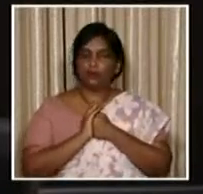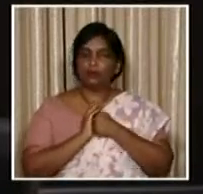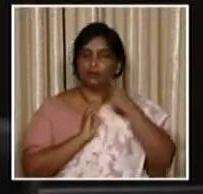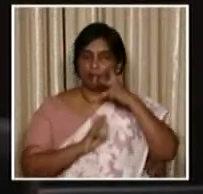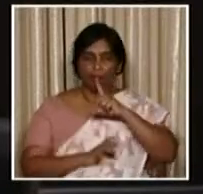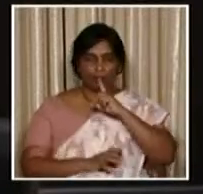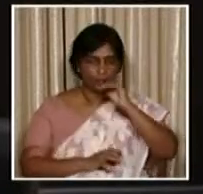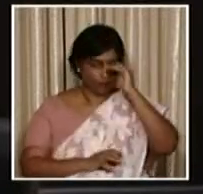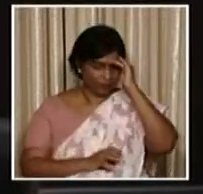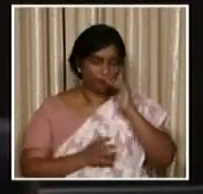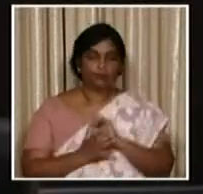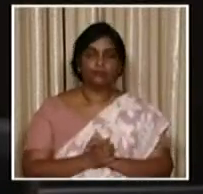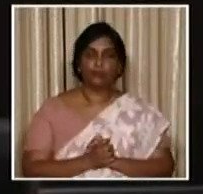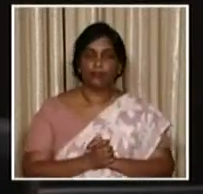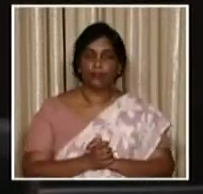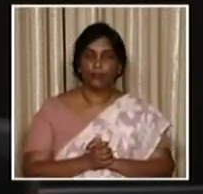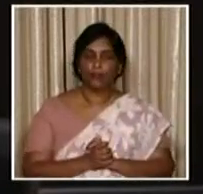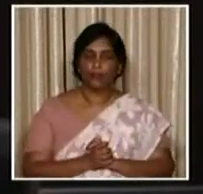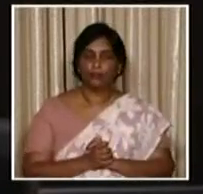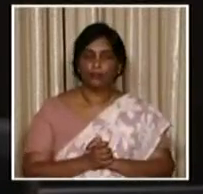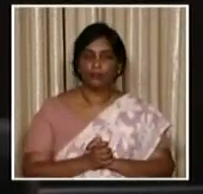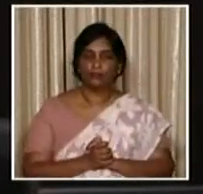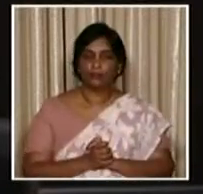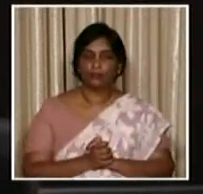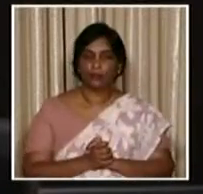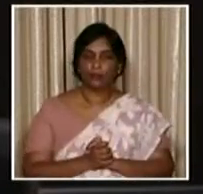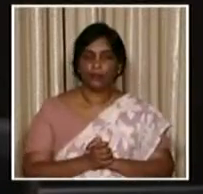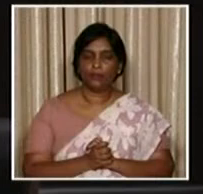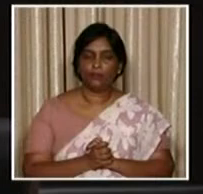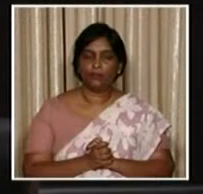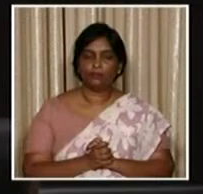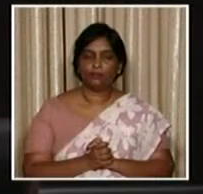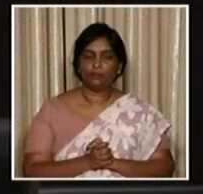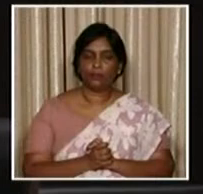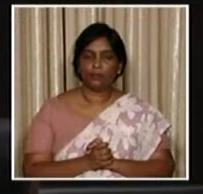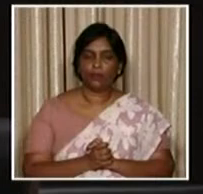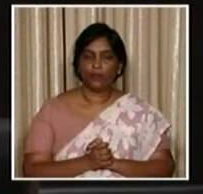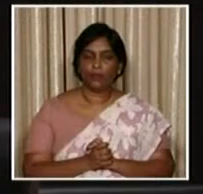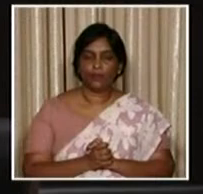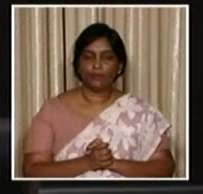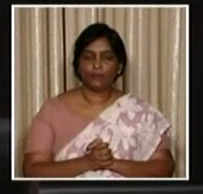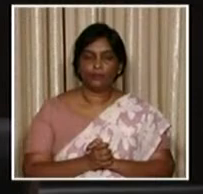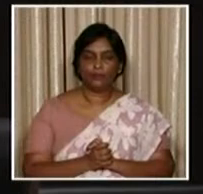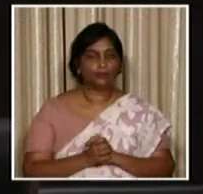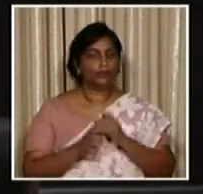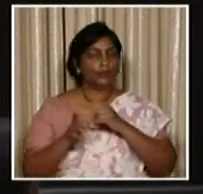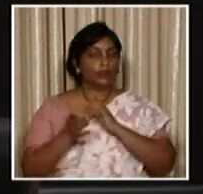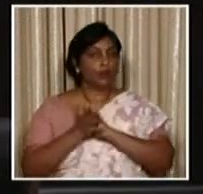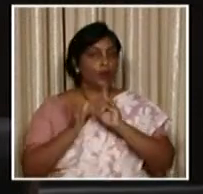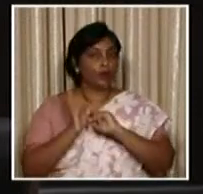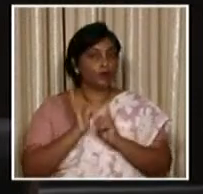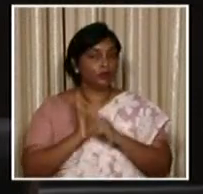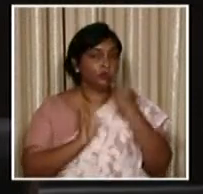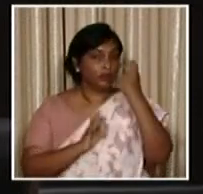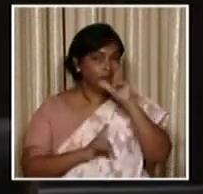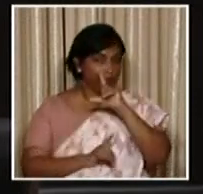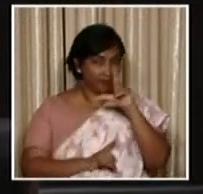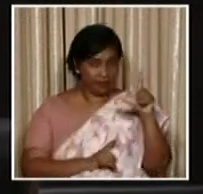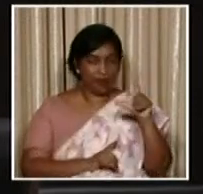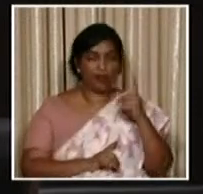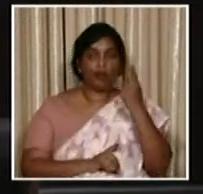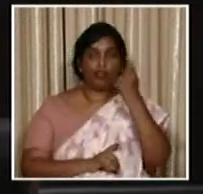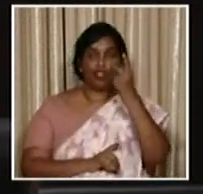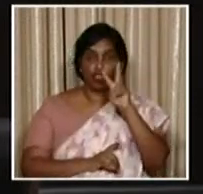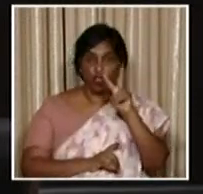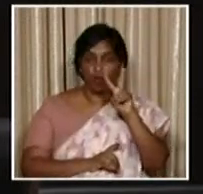නියෝජ්‍ය කතානායකතුමනි ෆැන්ඩා මල්ටි ස්පෝර්ට්ස් එරීනා ශාලාවේ 2017 12